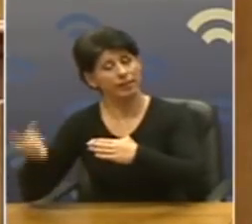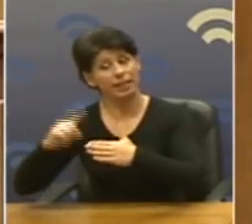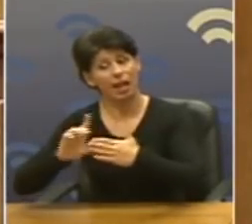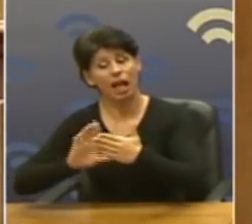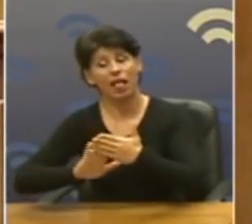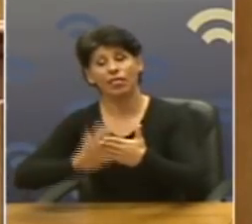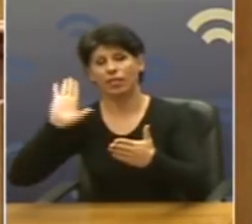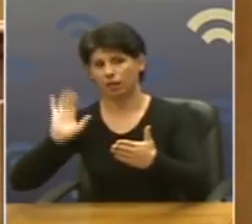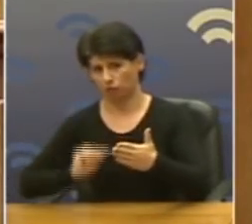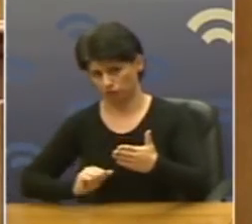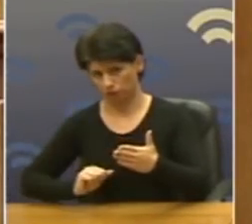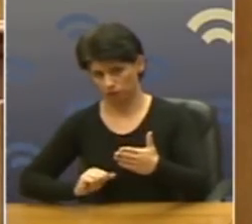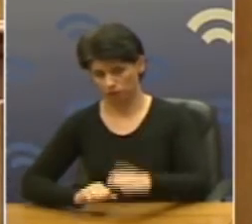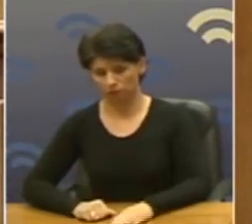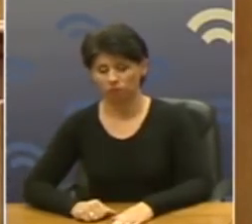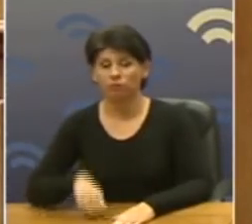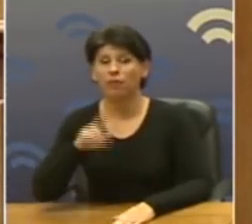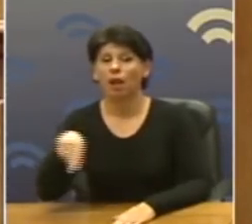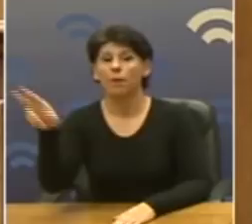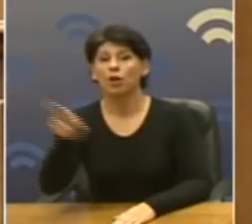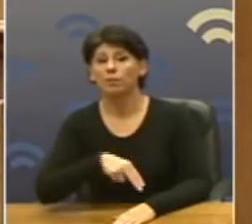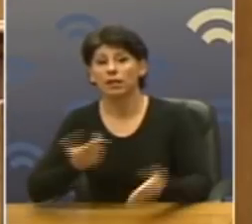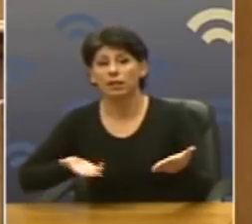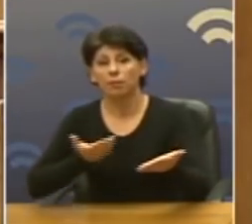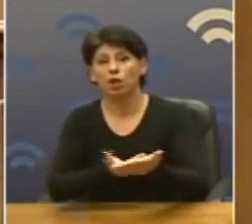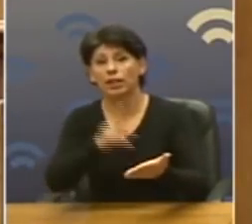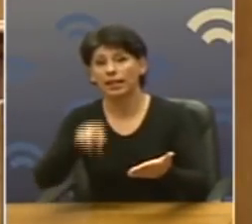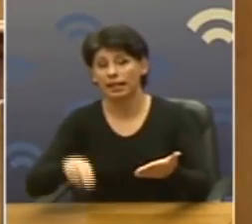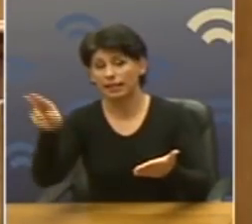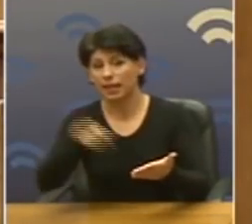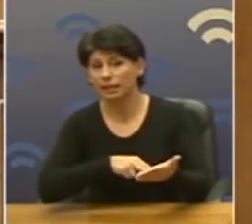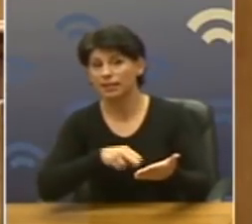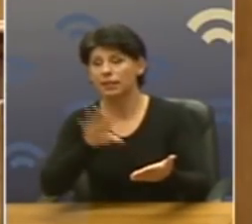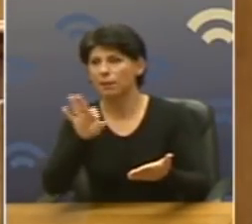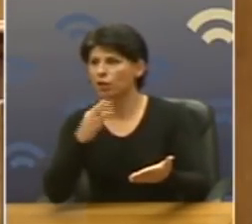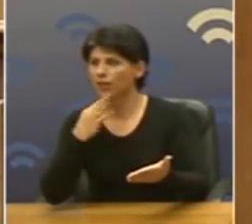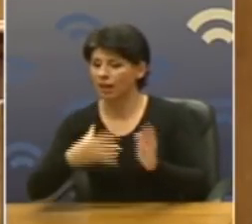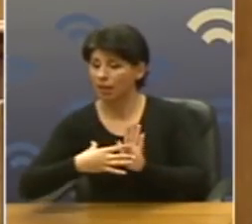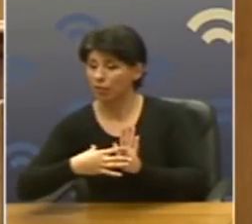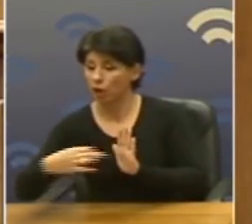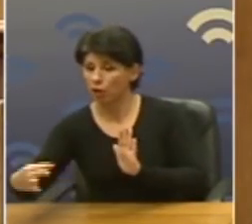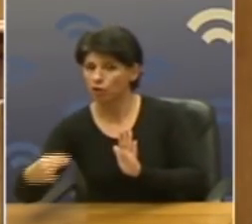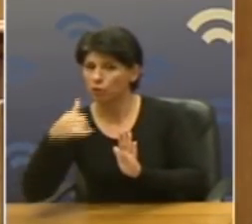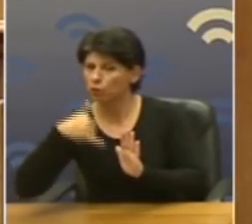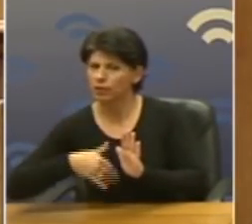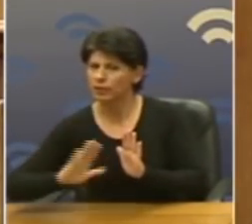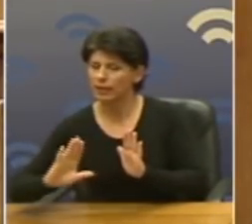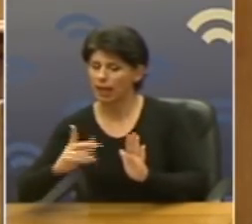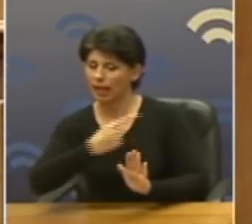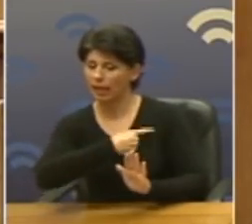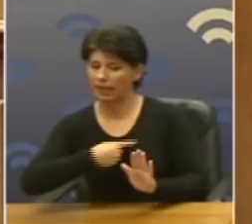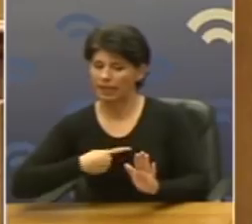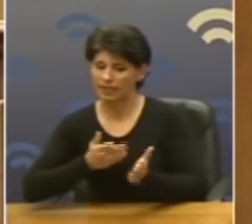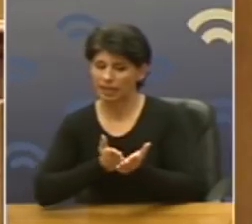ακούμπησε. Απορρίψατε την πρόταση για κατάργηση της επιλογής, δηλαδή του διορισμού ουσιαστικά της ηγεσίας